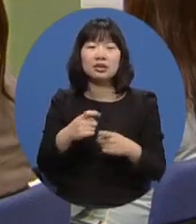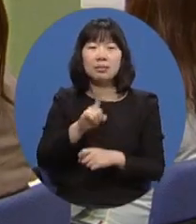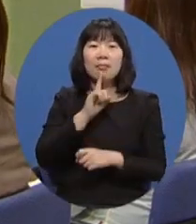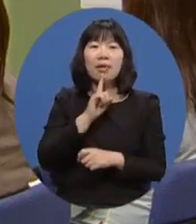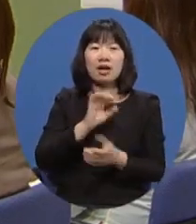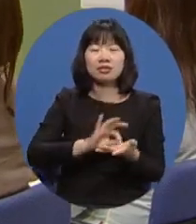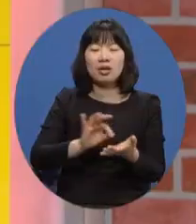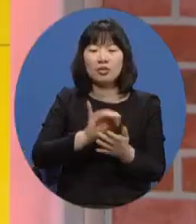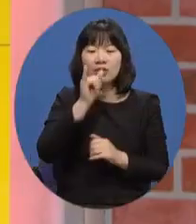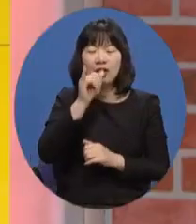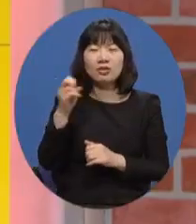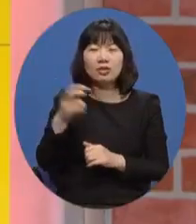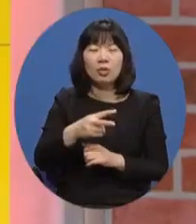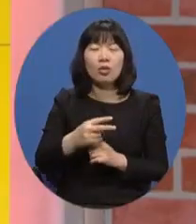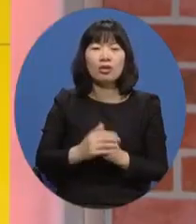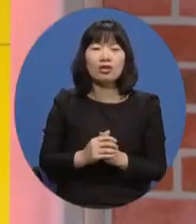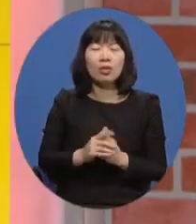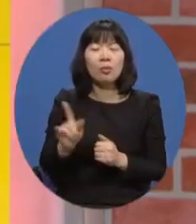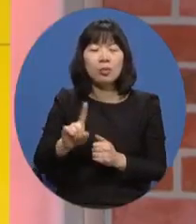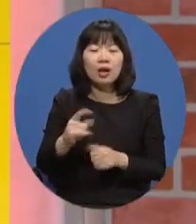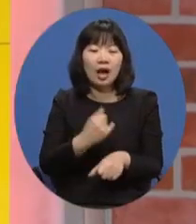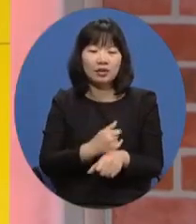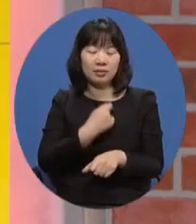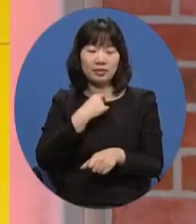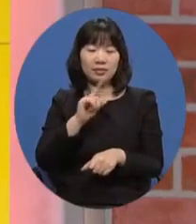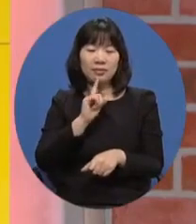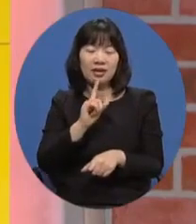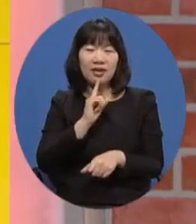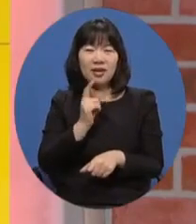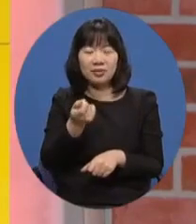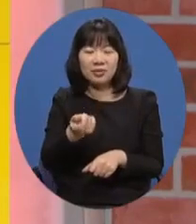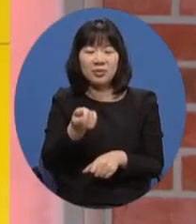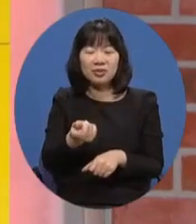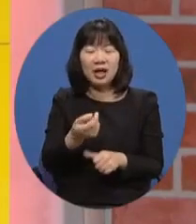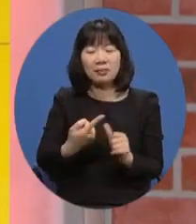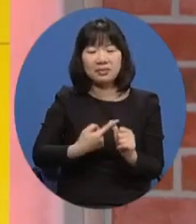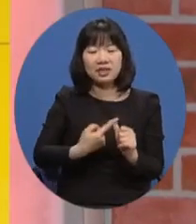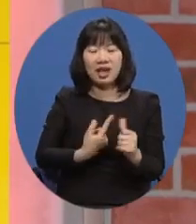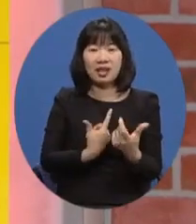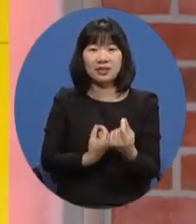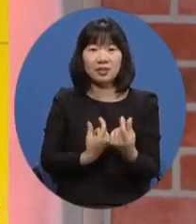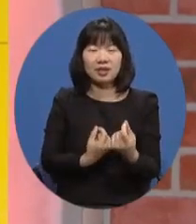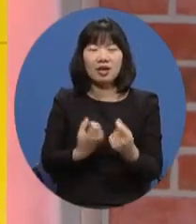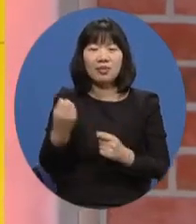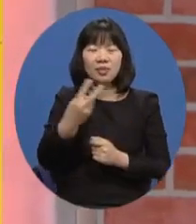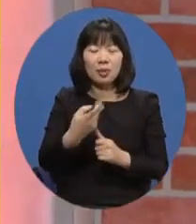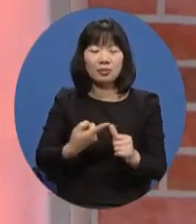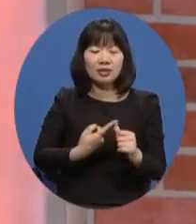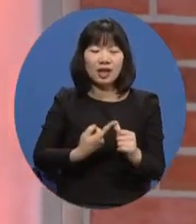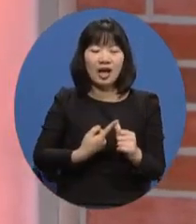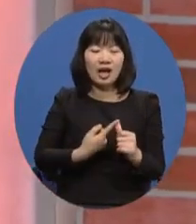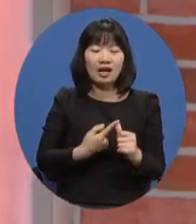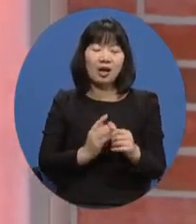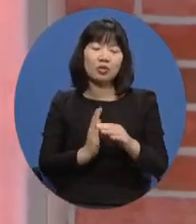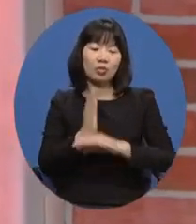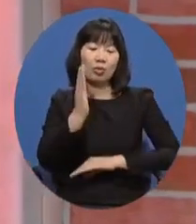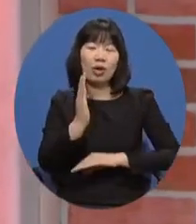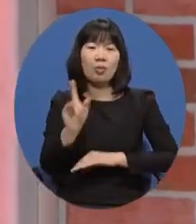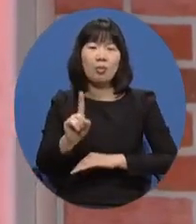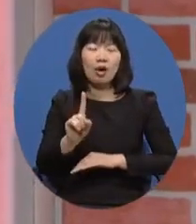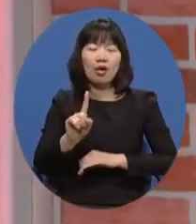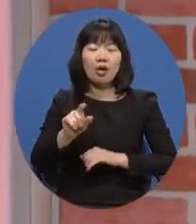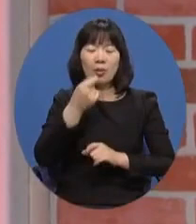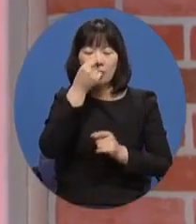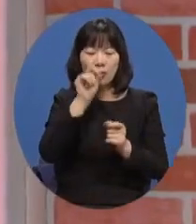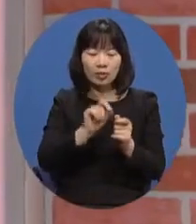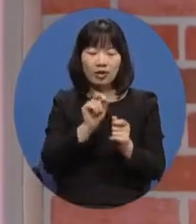말. 그리고 꼭그 뭔가 하고 싶은 말을 약간 비난하듯이. 그리고 그 비난의 도를 넘으면